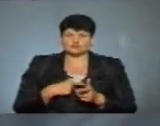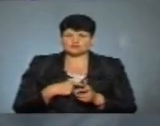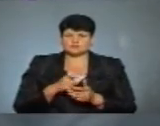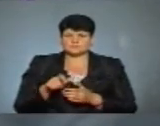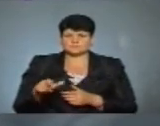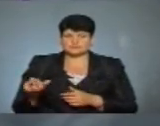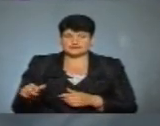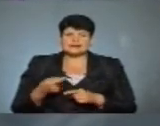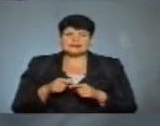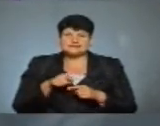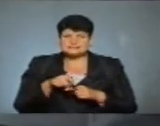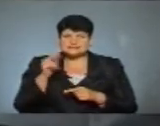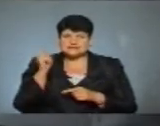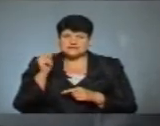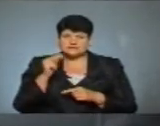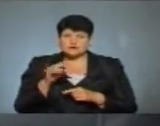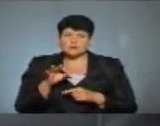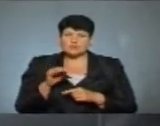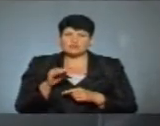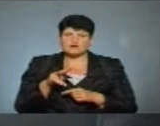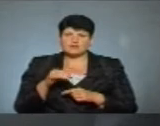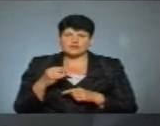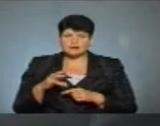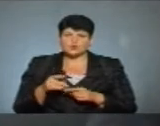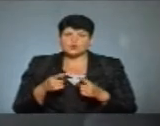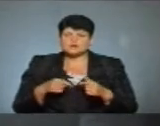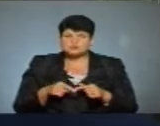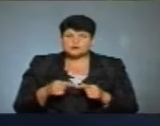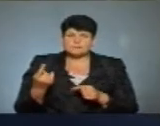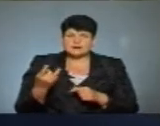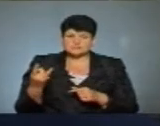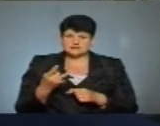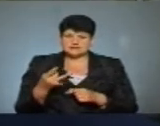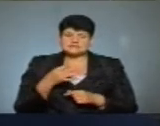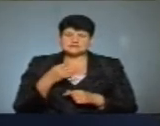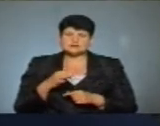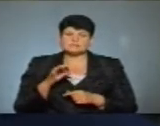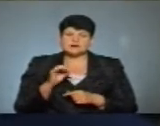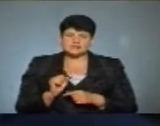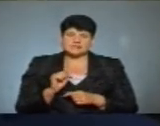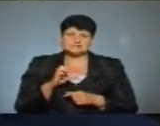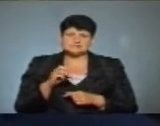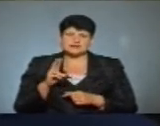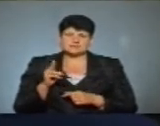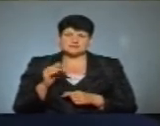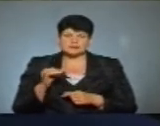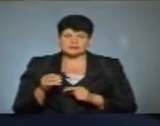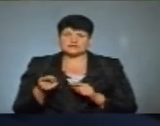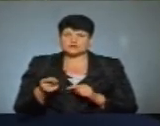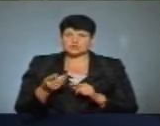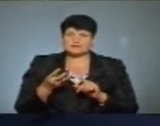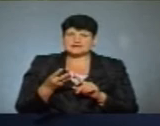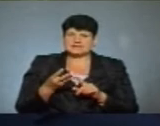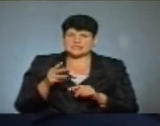Такі офлайн-навчання по Україні організовують вперше, розповів координатор тренінгу Артем Скрипник. Каже, Тернопіль – третє місто,